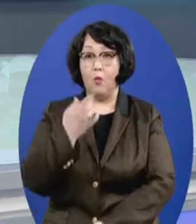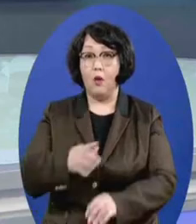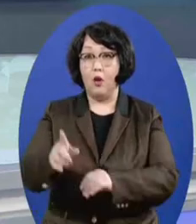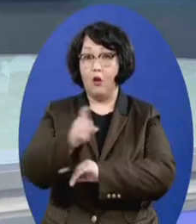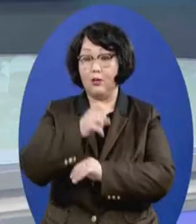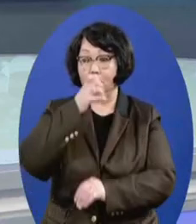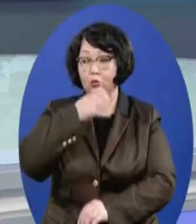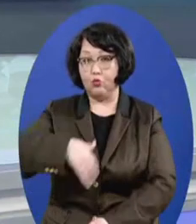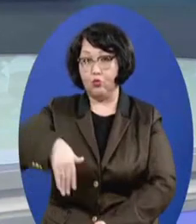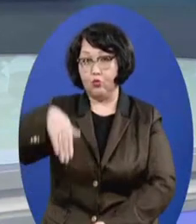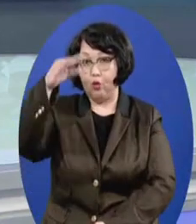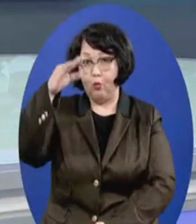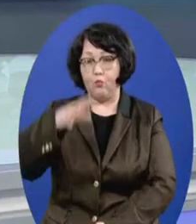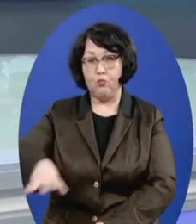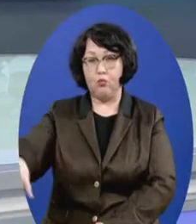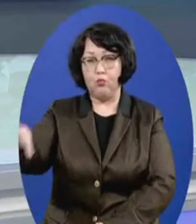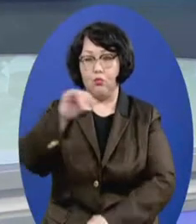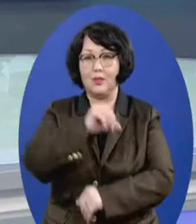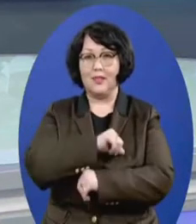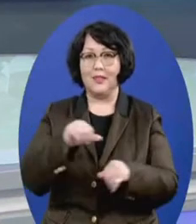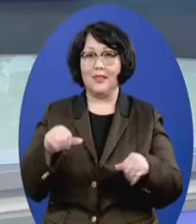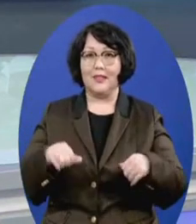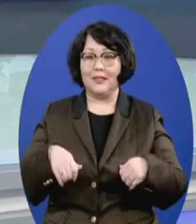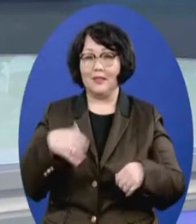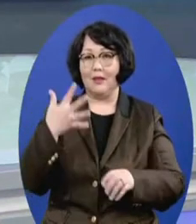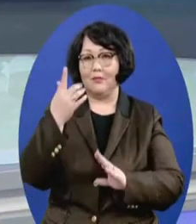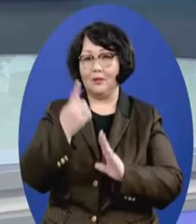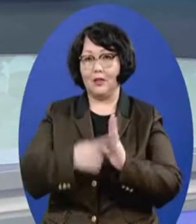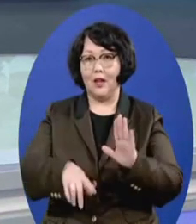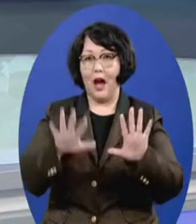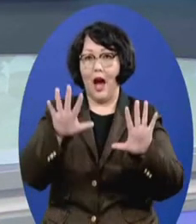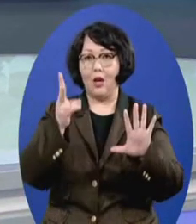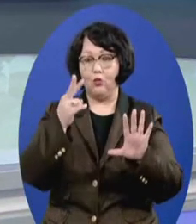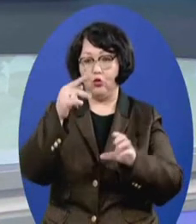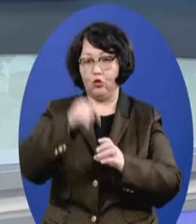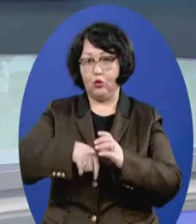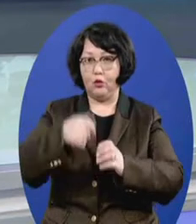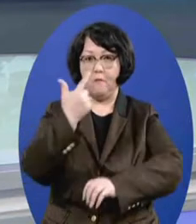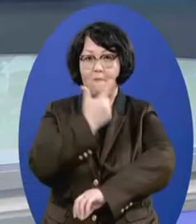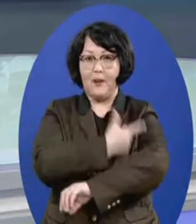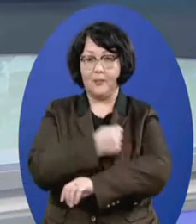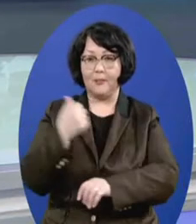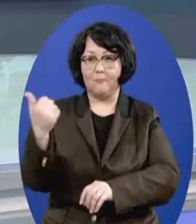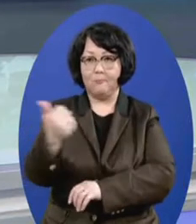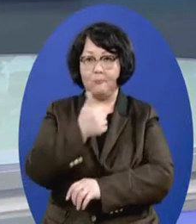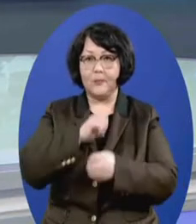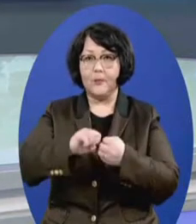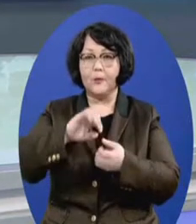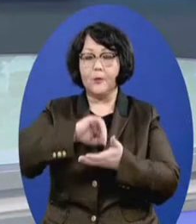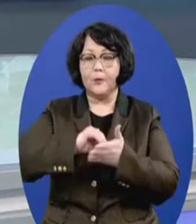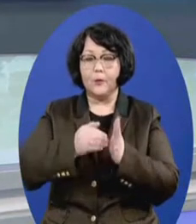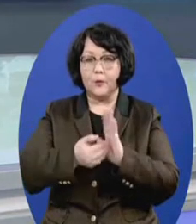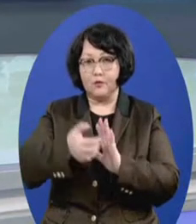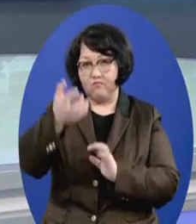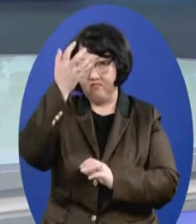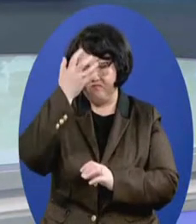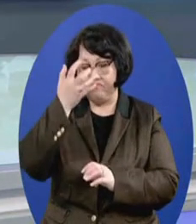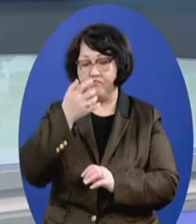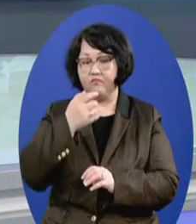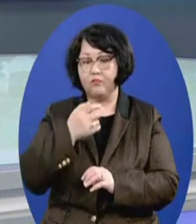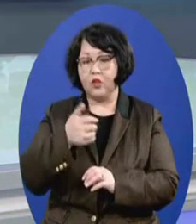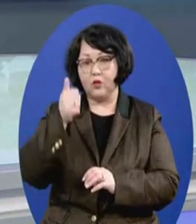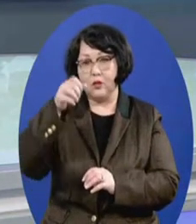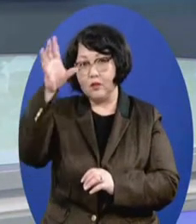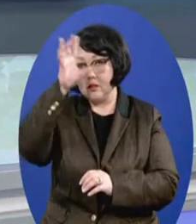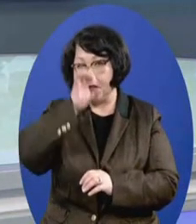хотын насан туршийн бүх оршин суугчдыг 5 дугаар сарын эхний 10 хоногт вакцин жуулчд усах хараа засгийн газраас төлөвлөж байна. Ерөнхий сайд өнөөдөр дархлаажуулалтын